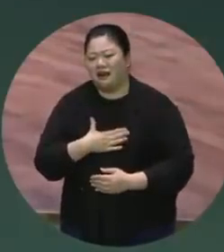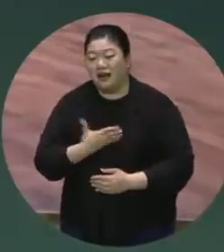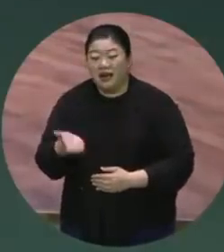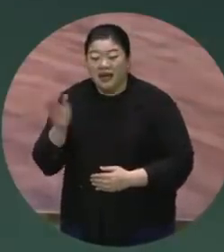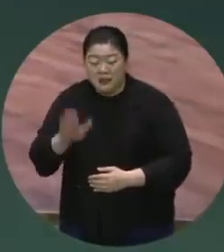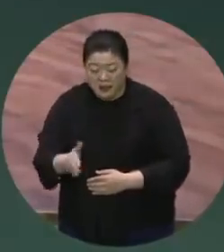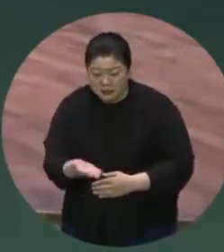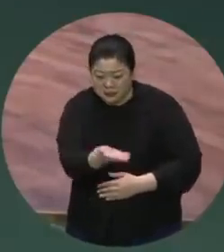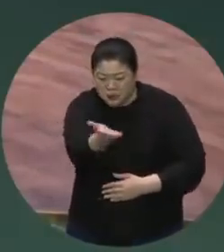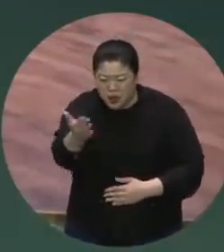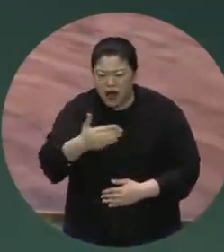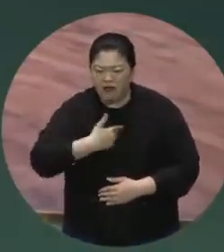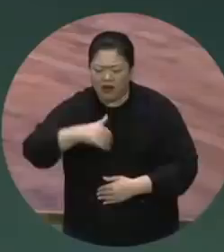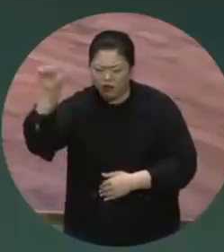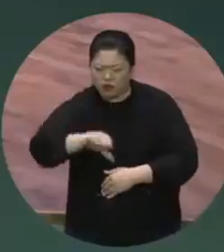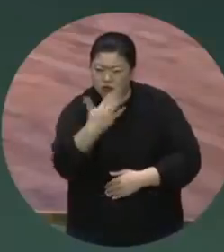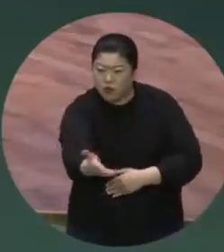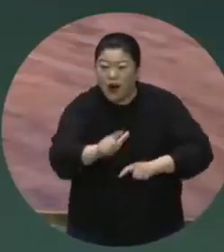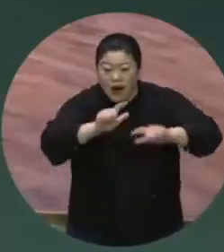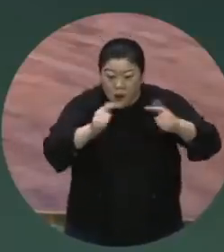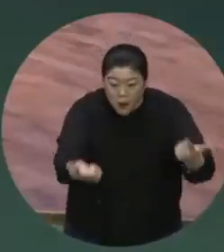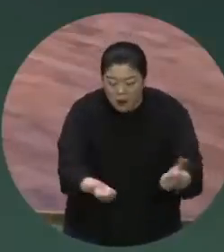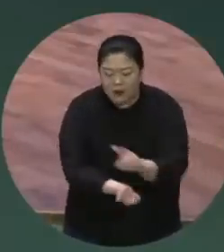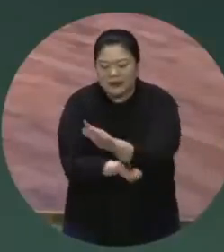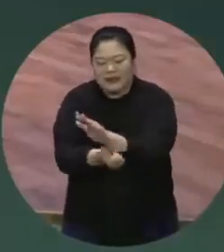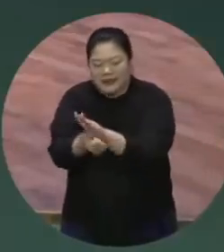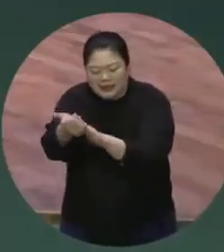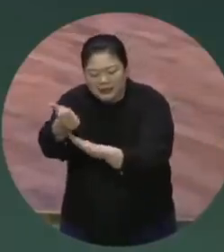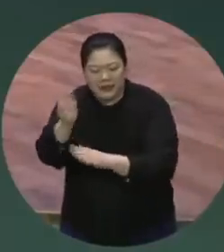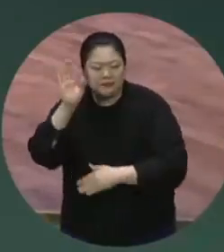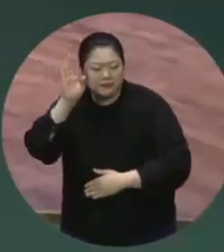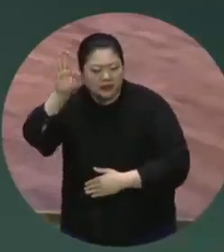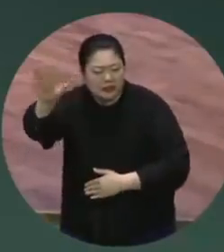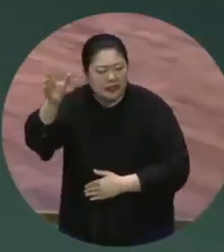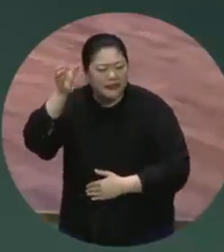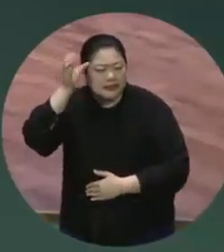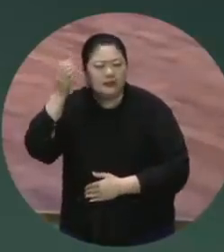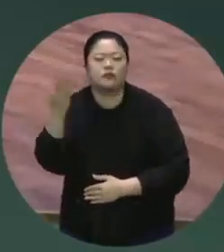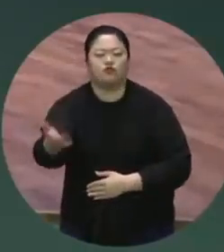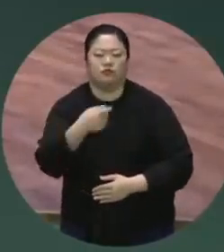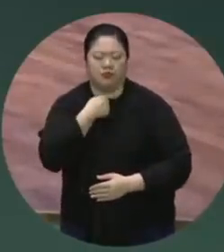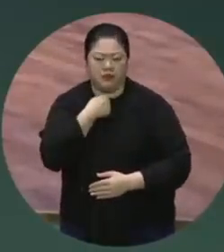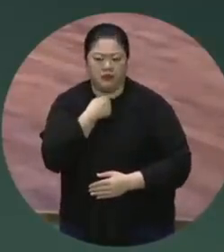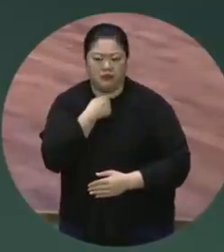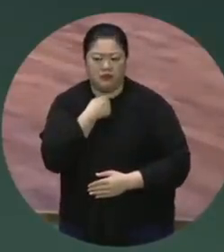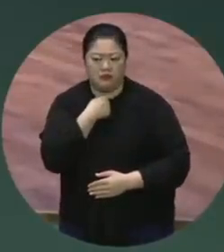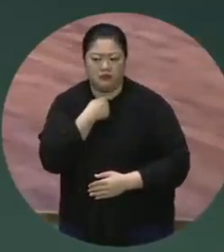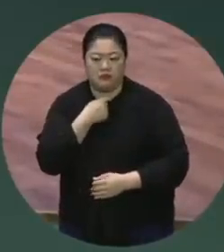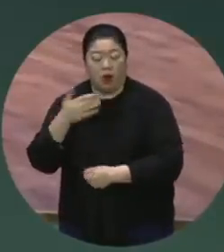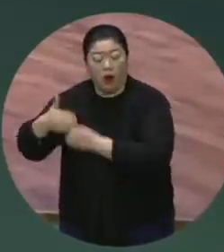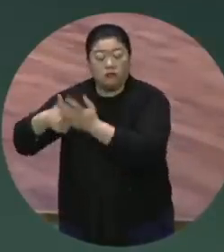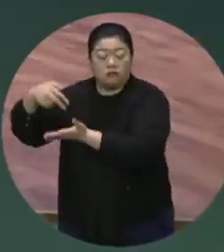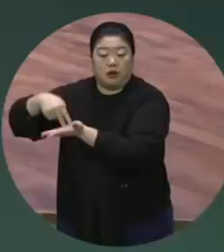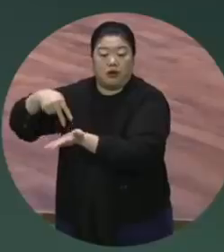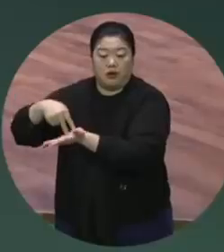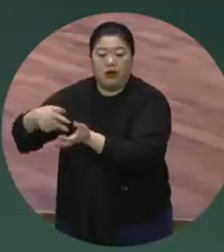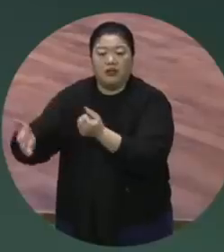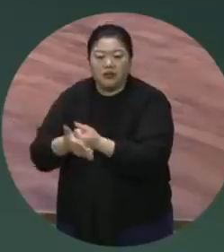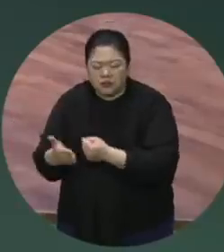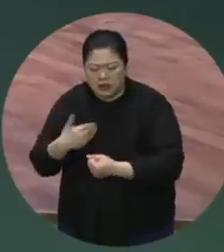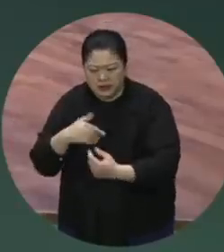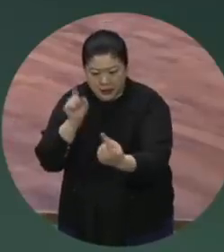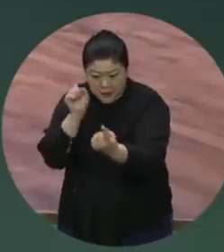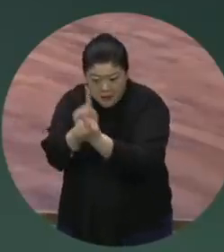너희에게는 희망을 주고 미래를 준다. 실패를 주는 게 아니니까 하나님 말씀에 순종을 해라